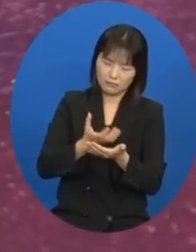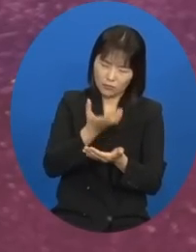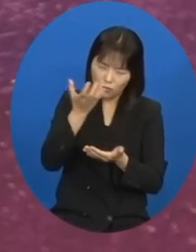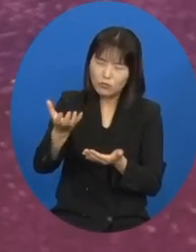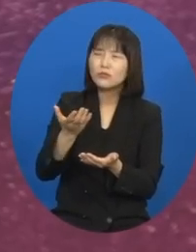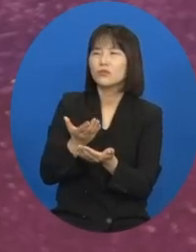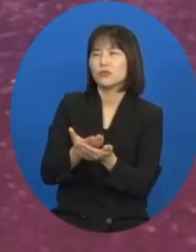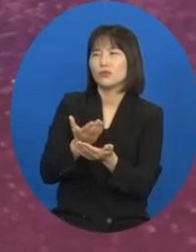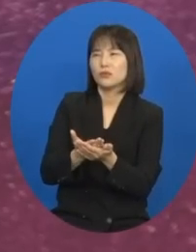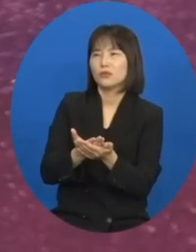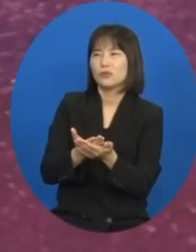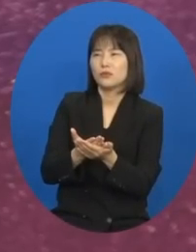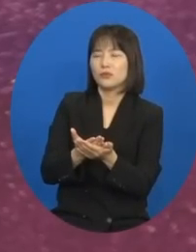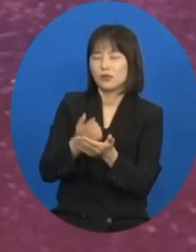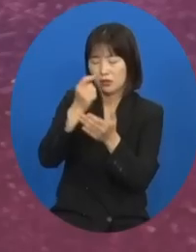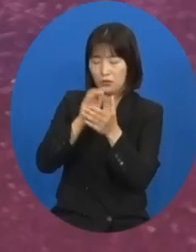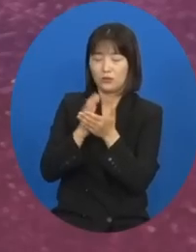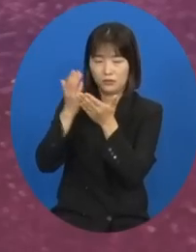주십시오